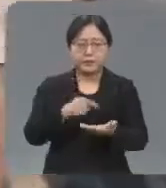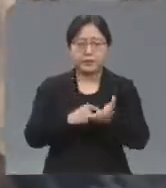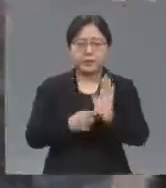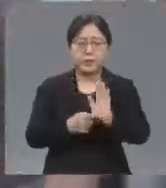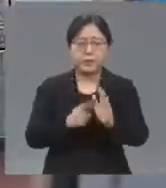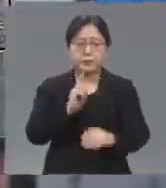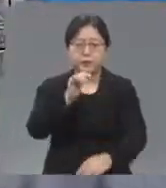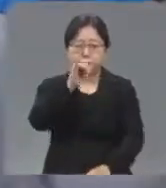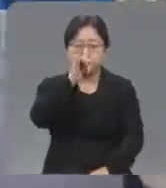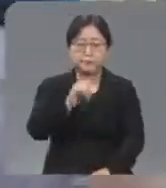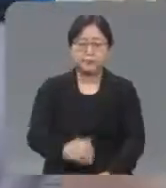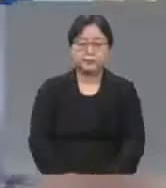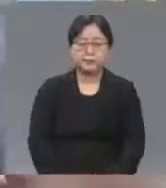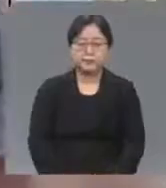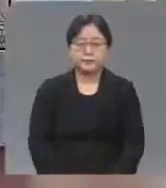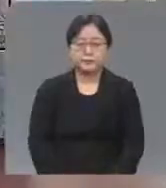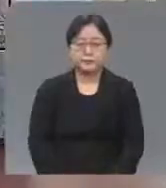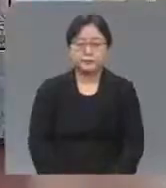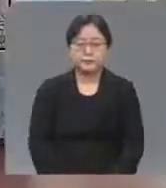한다고 덧붙였습니다.